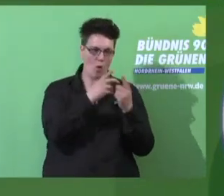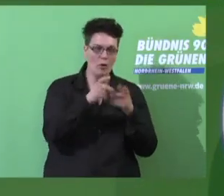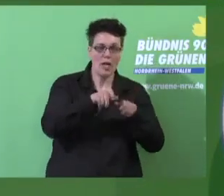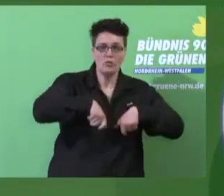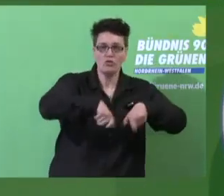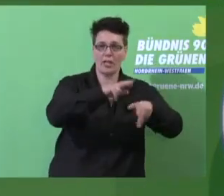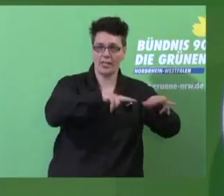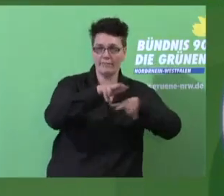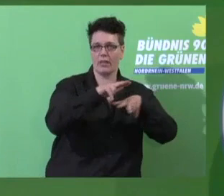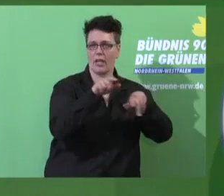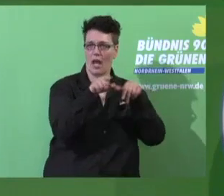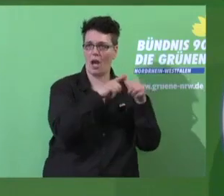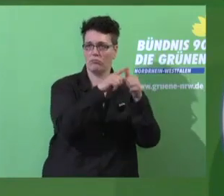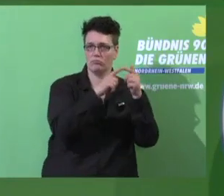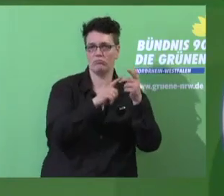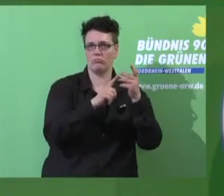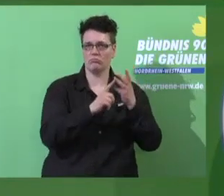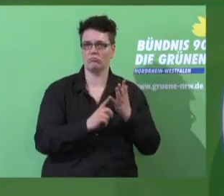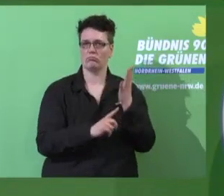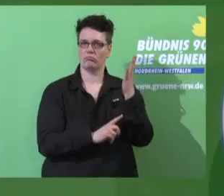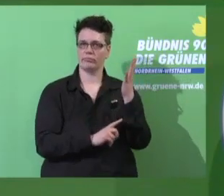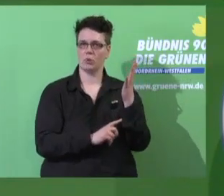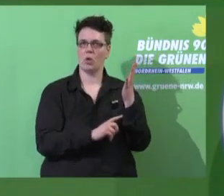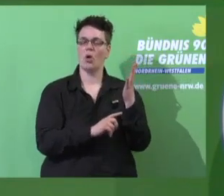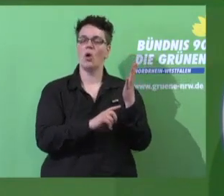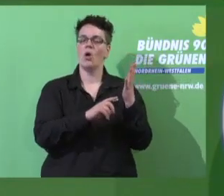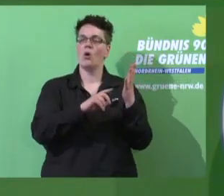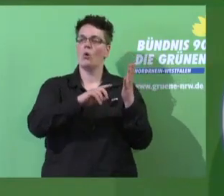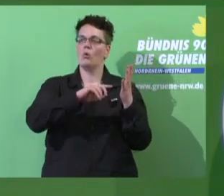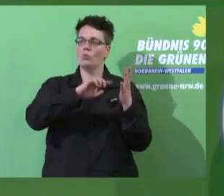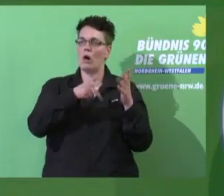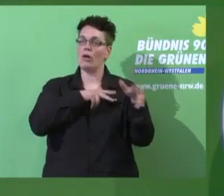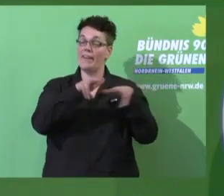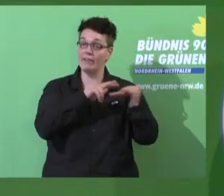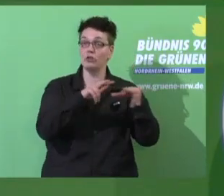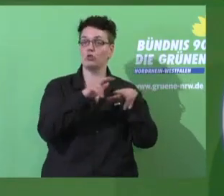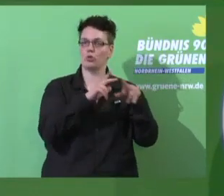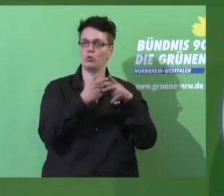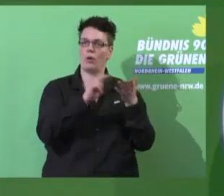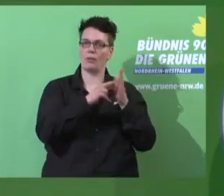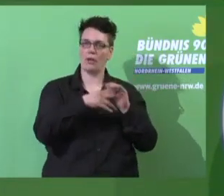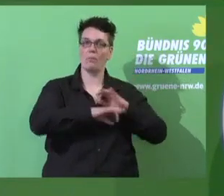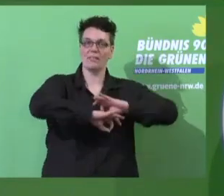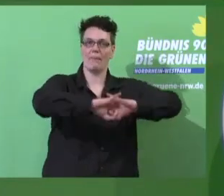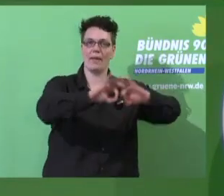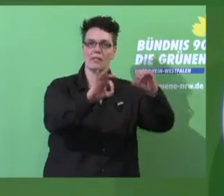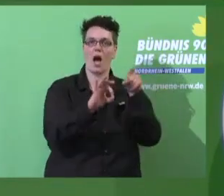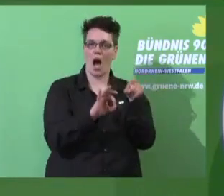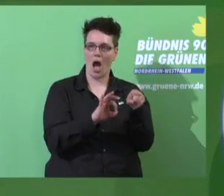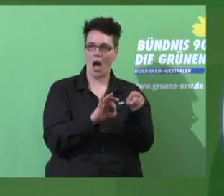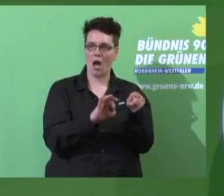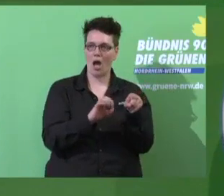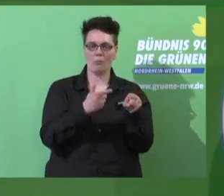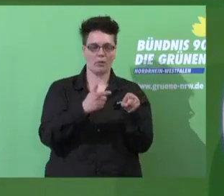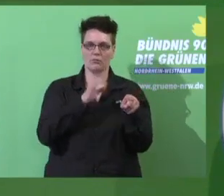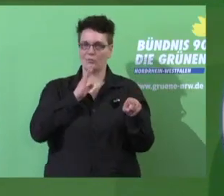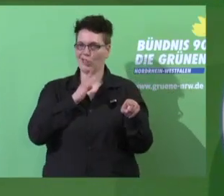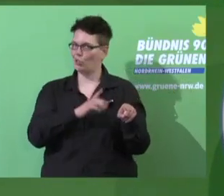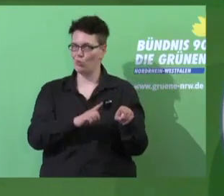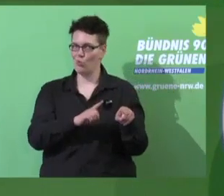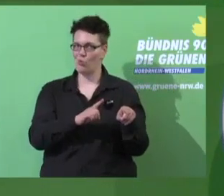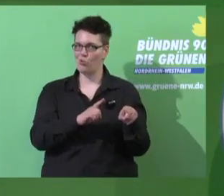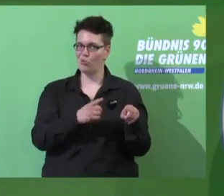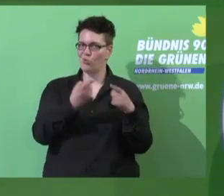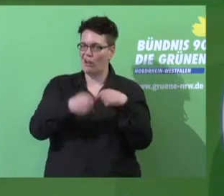und eine weitaus vernünftigere Infrastrukturplanung. Aber das alleine wird nicht genügen. Wir müssen